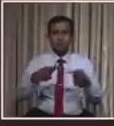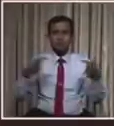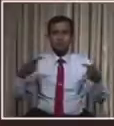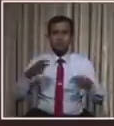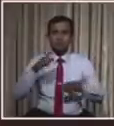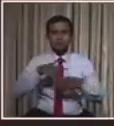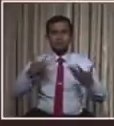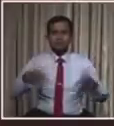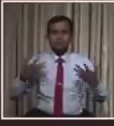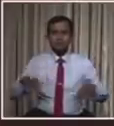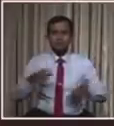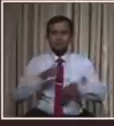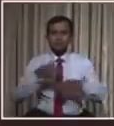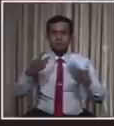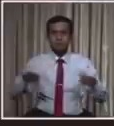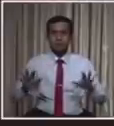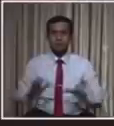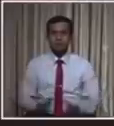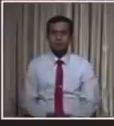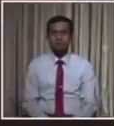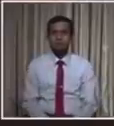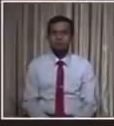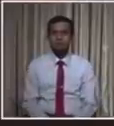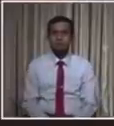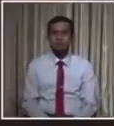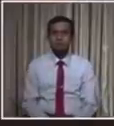අවසන් වෙලාව ඊ දෙන්නේ